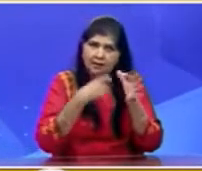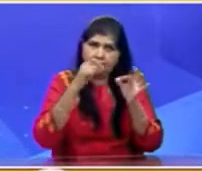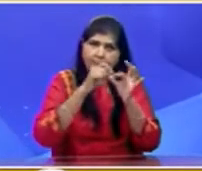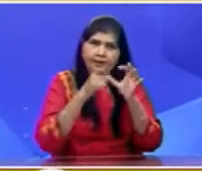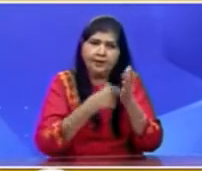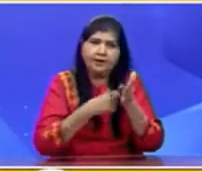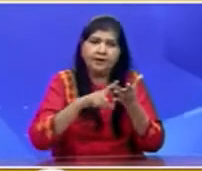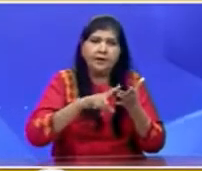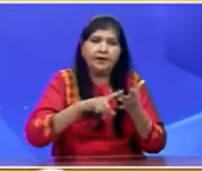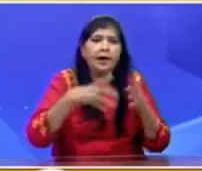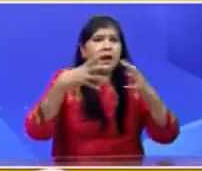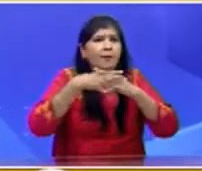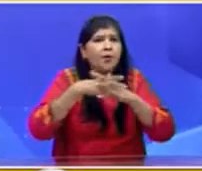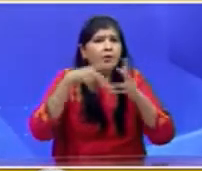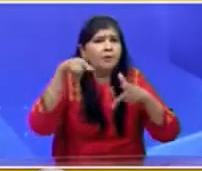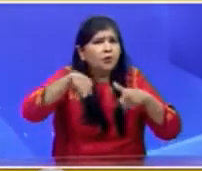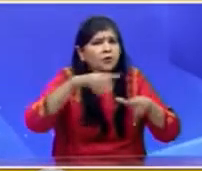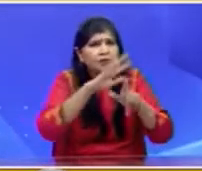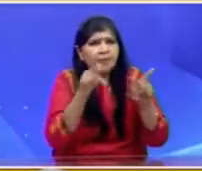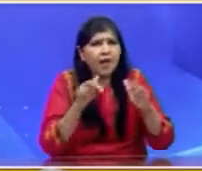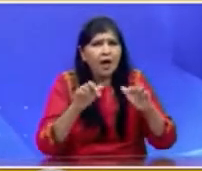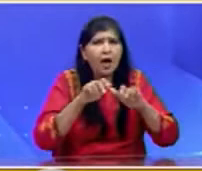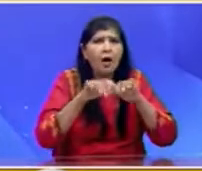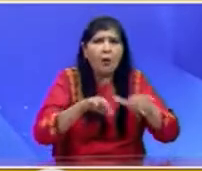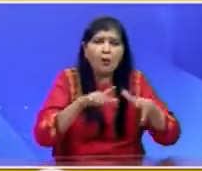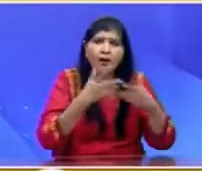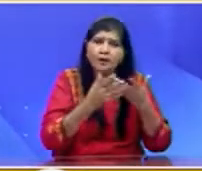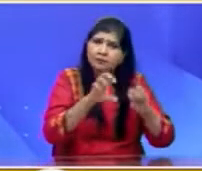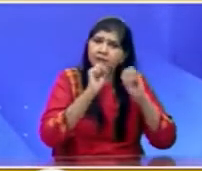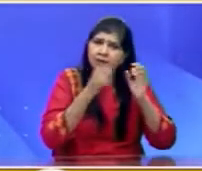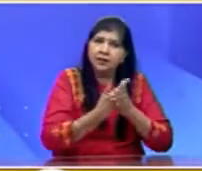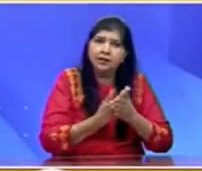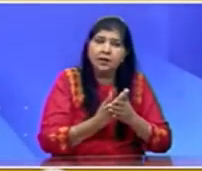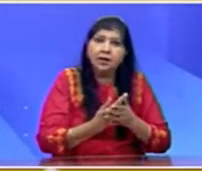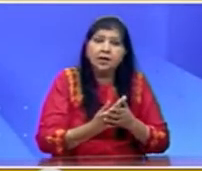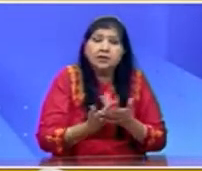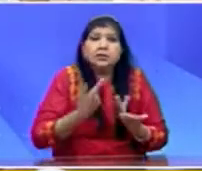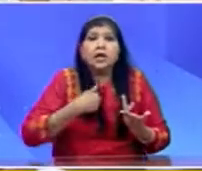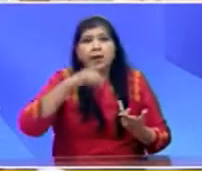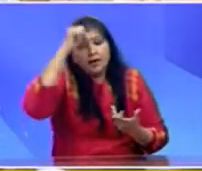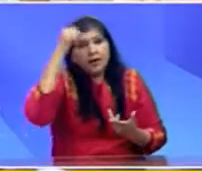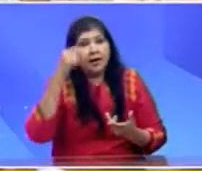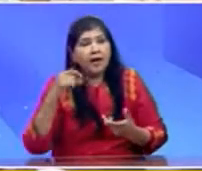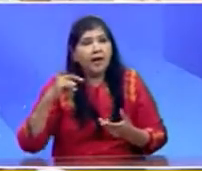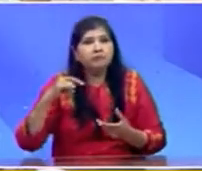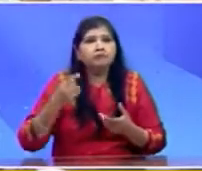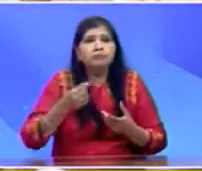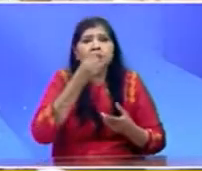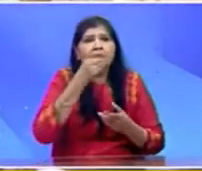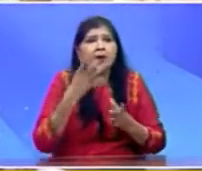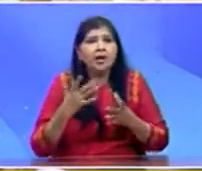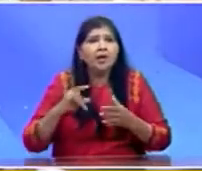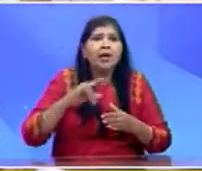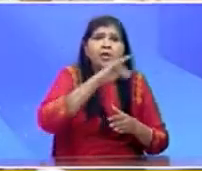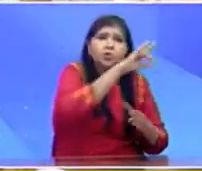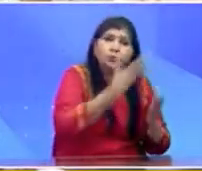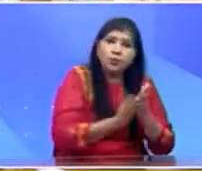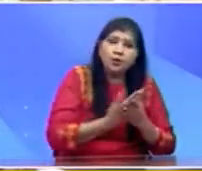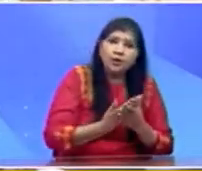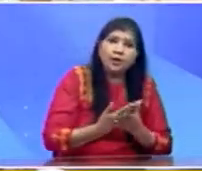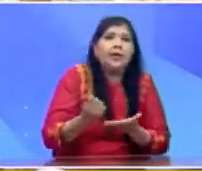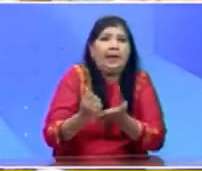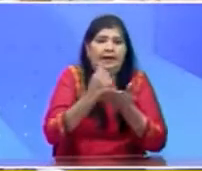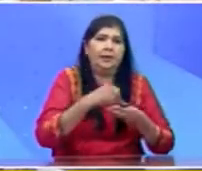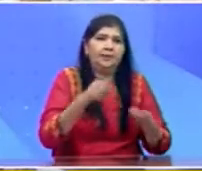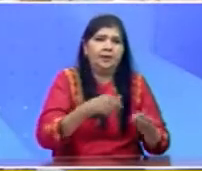पर रिसर्च के लिए एक इम्पोर्टेंट रिसोर्स बनेगा। मेरे प्यारे देशवासियों, मन की